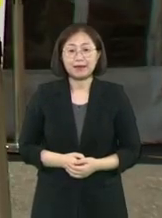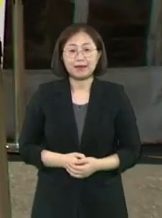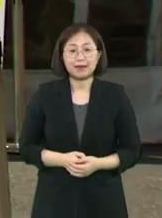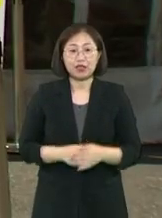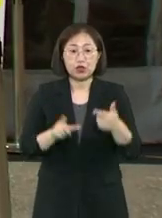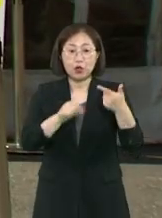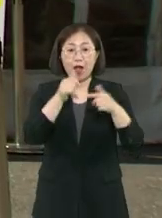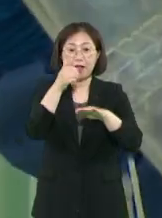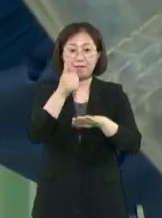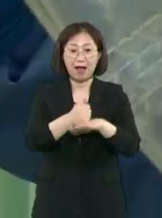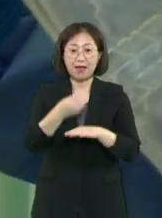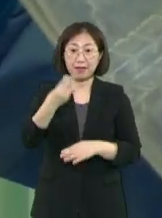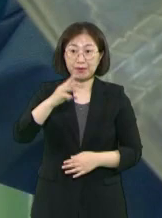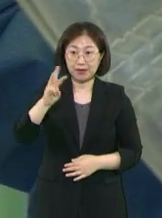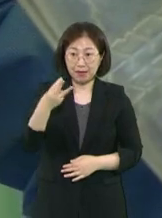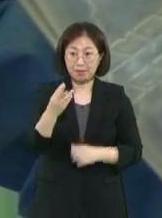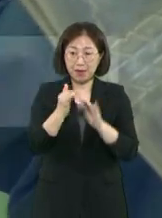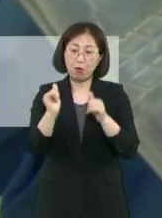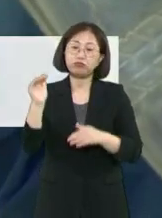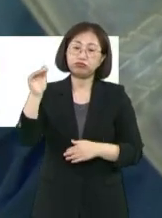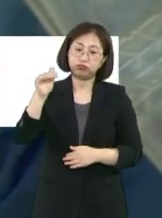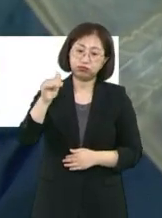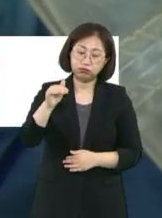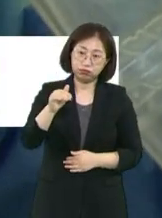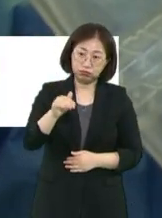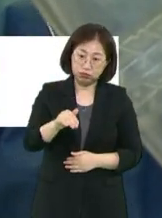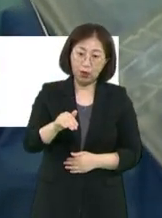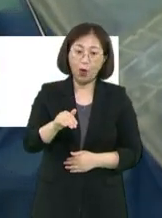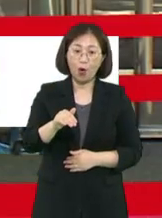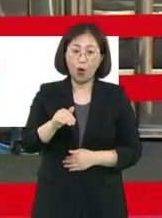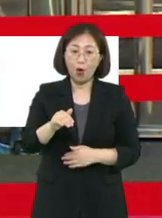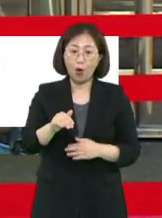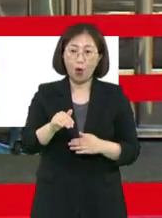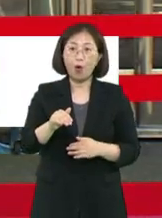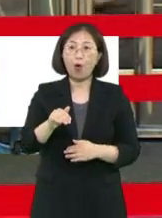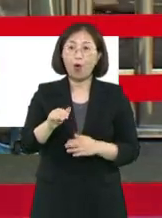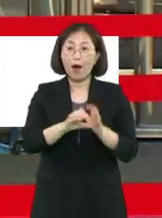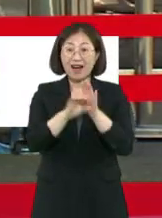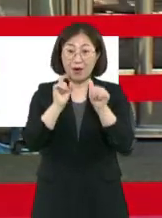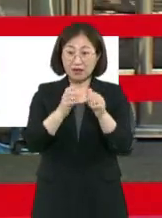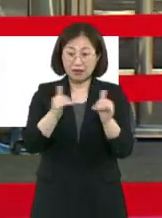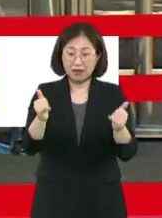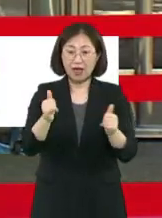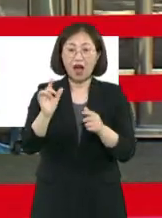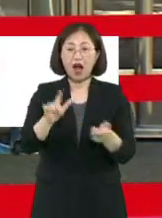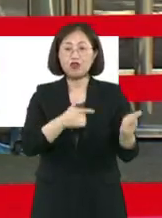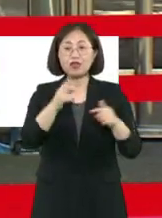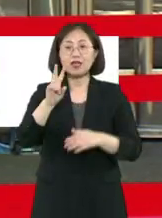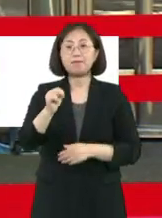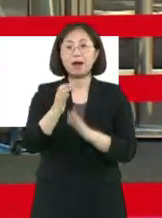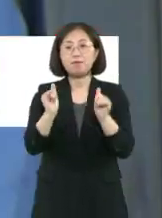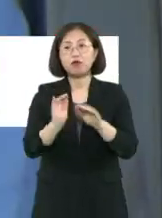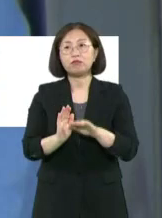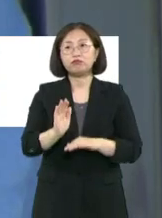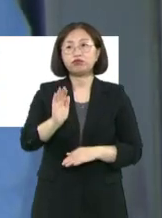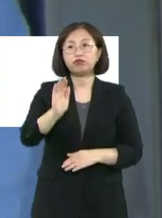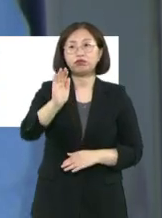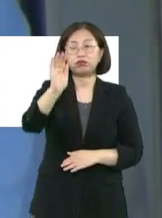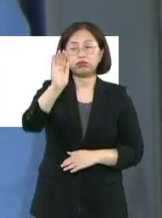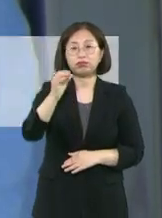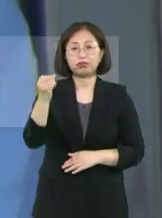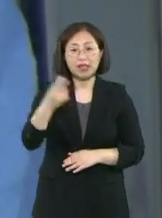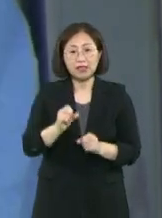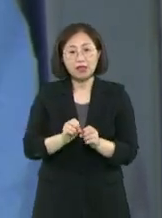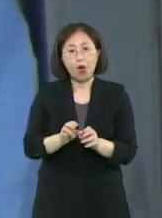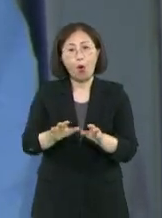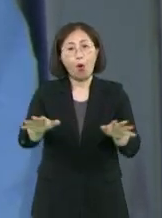지난달 말 3,300명대까지 떨어졌던 국내 코로나19 확진자가 하루 2만 명에 육박하면서 재유행